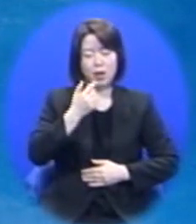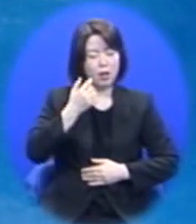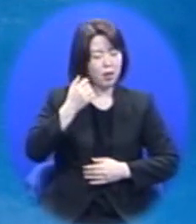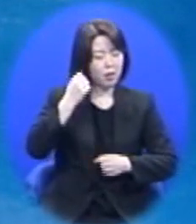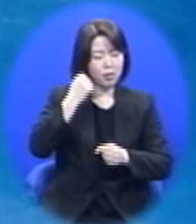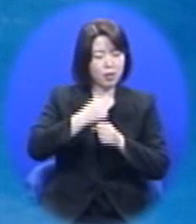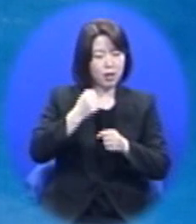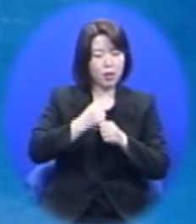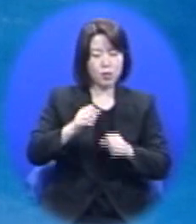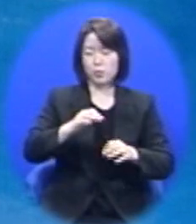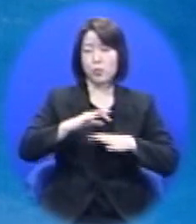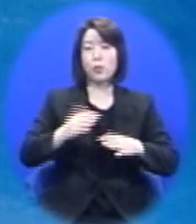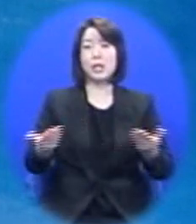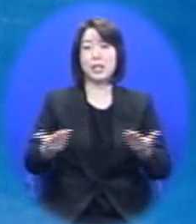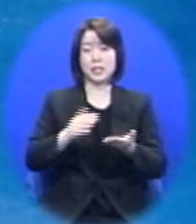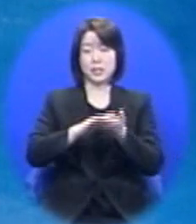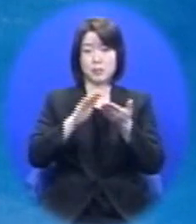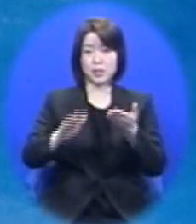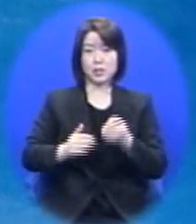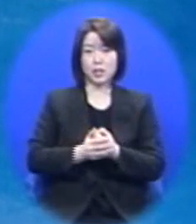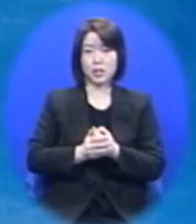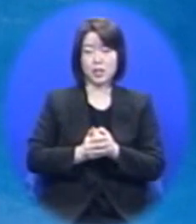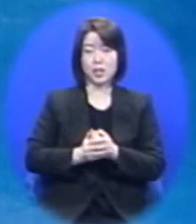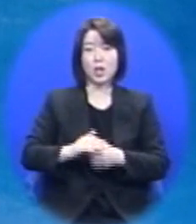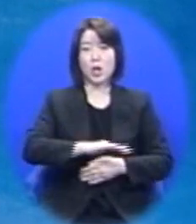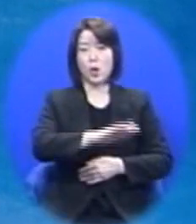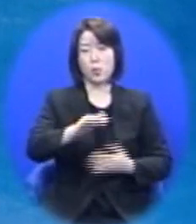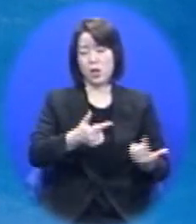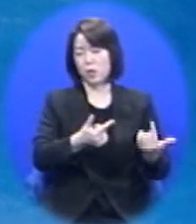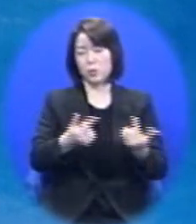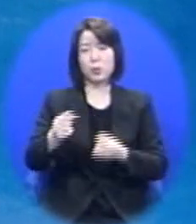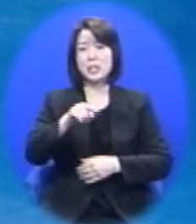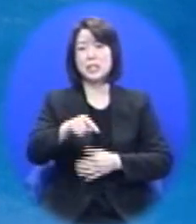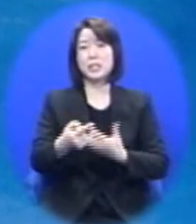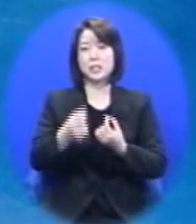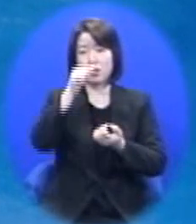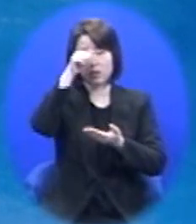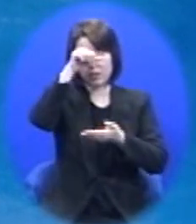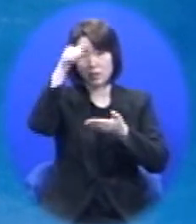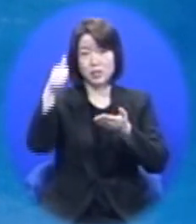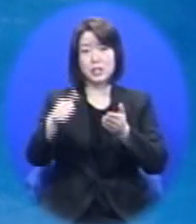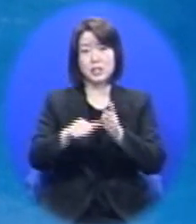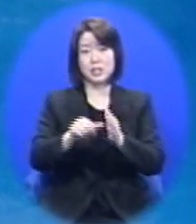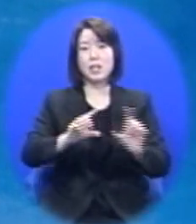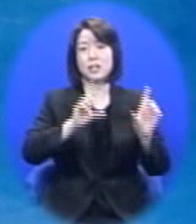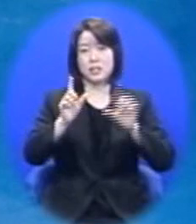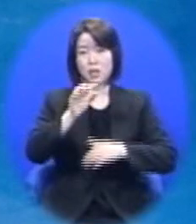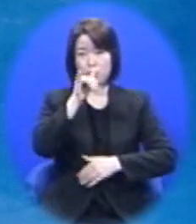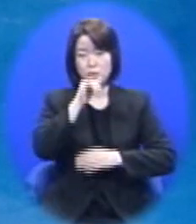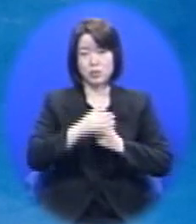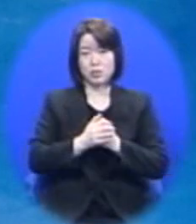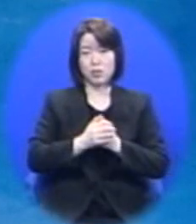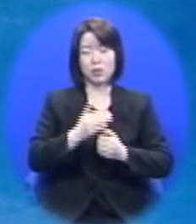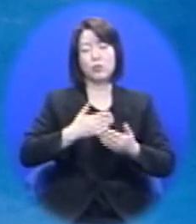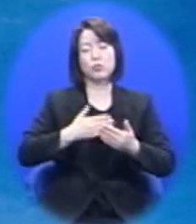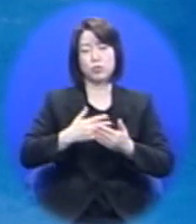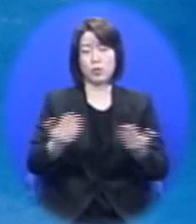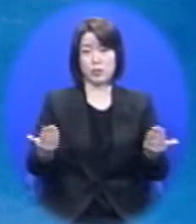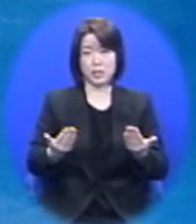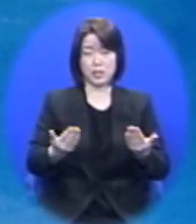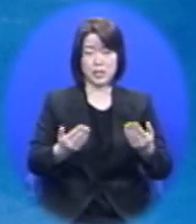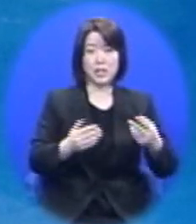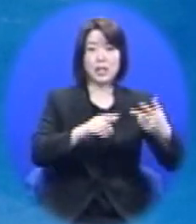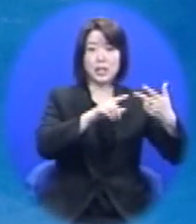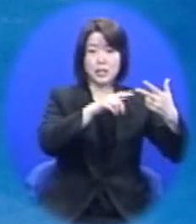일입니다. 우리가 다 그런 인생을 살아요. 이게 얼마나 두려운 일인지 모릅니다. 7절부터 9절까지 말씀이